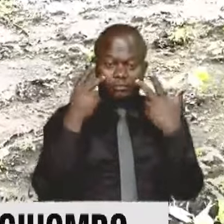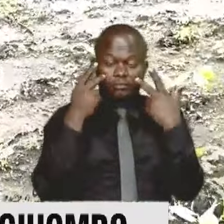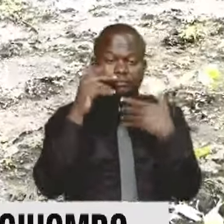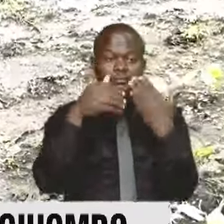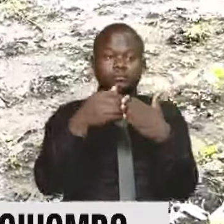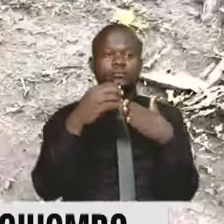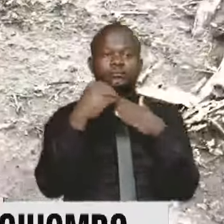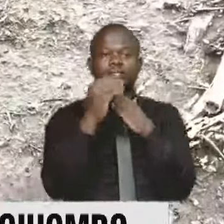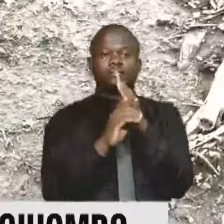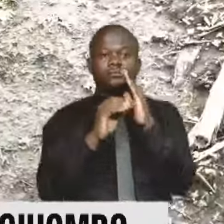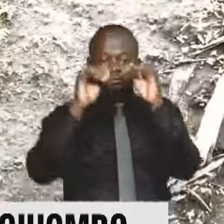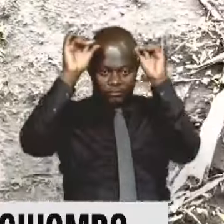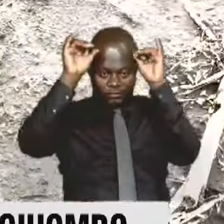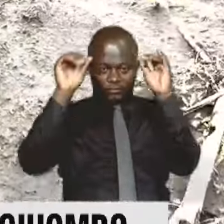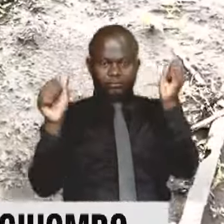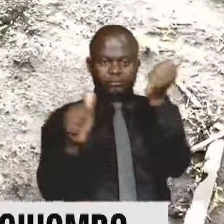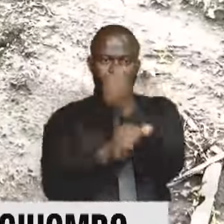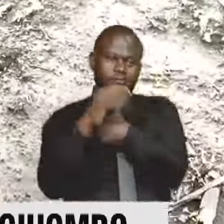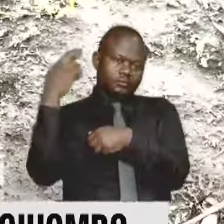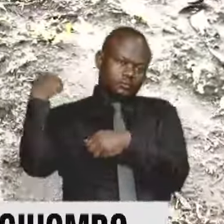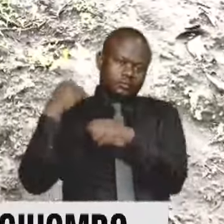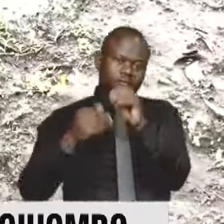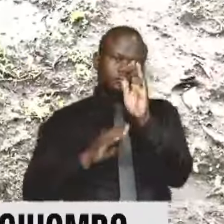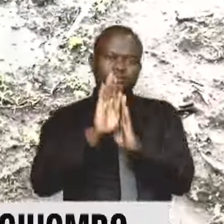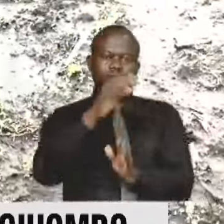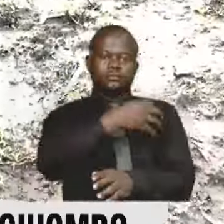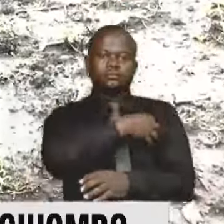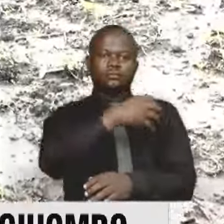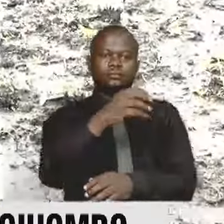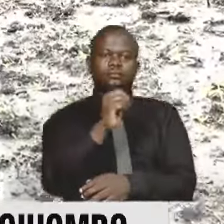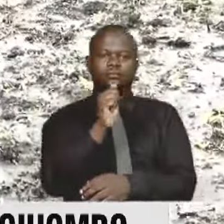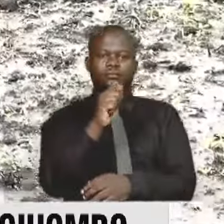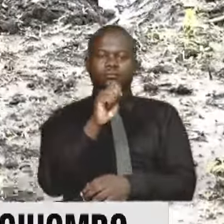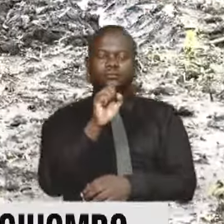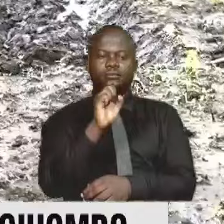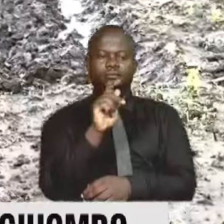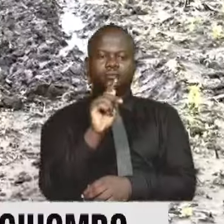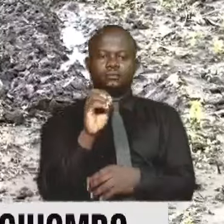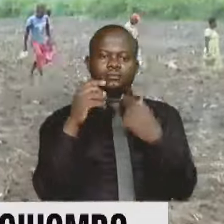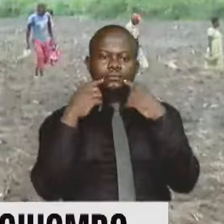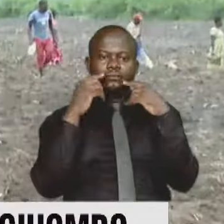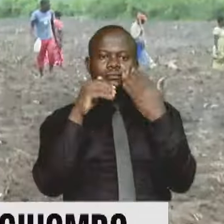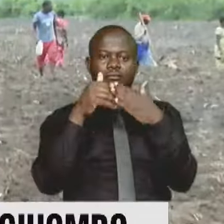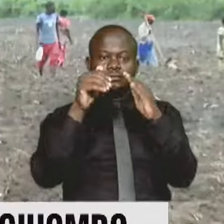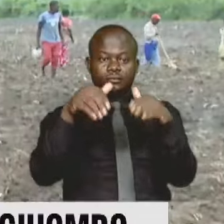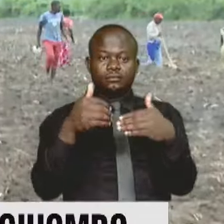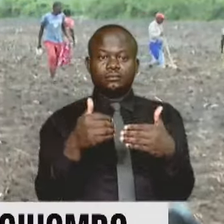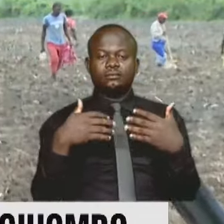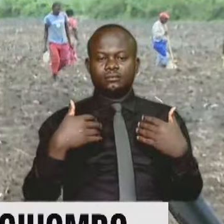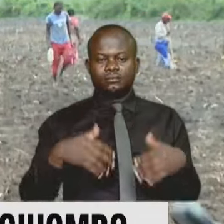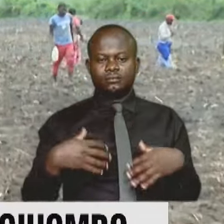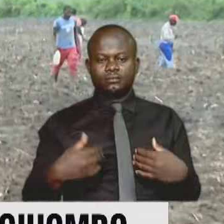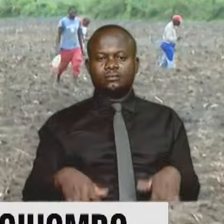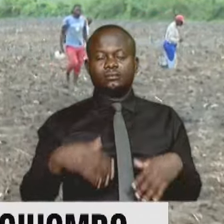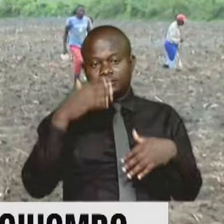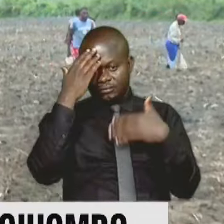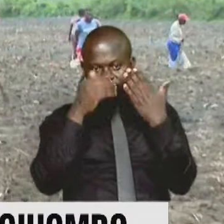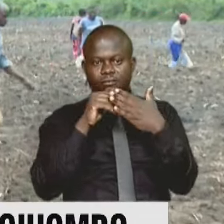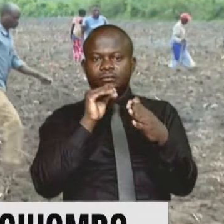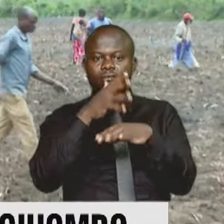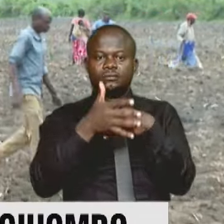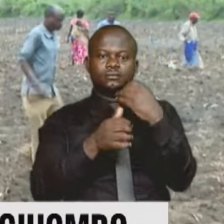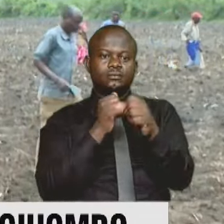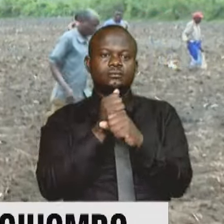Umuyobozi w'Akarere ka Nyagatare wungirije ushinzwe iterambere ry'ubukungu Matsiko Gonzague avuga ko aba bahinzi bashonje bahishiwe kuko bitarenze umwaka